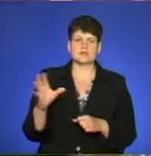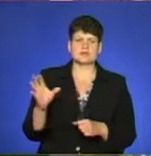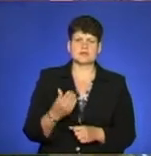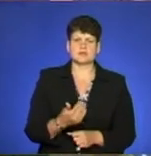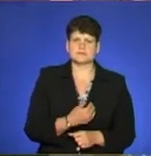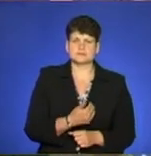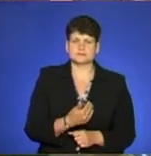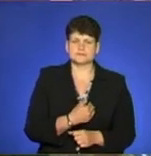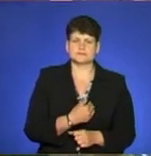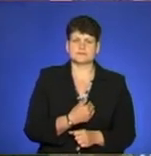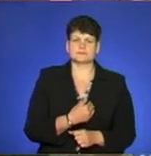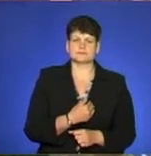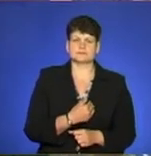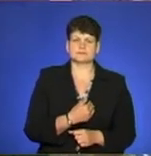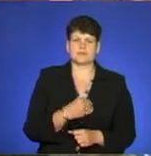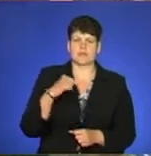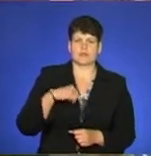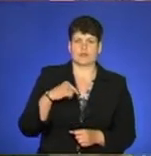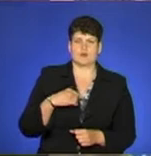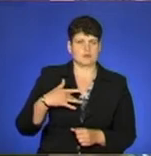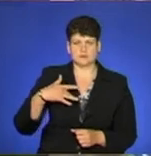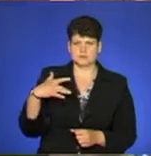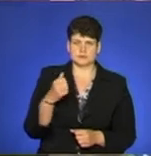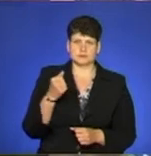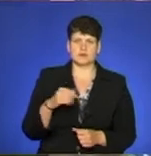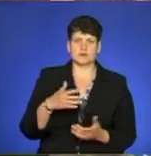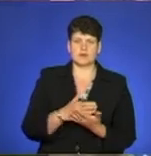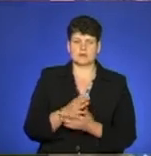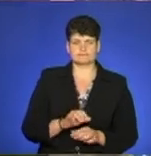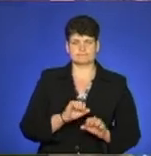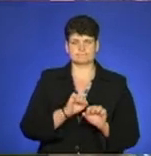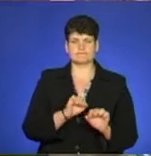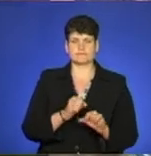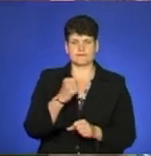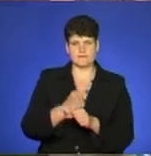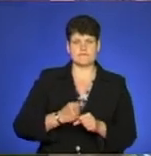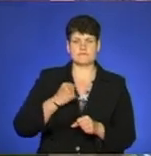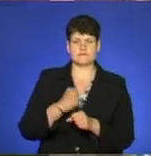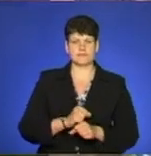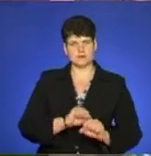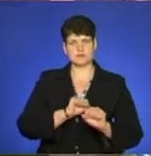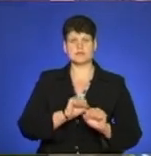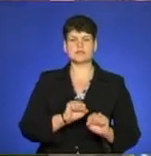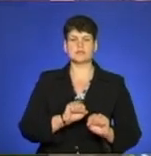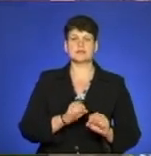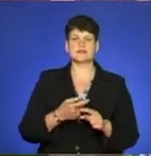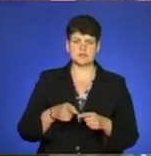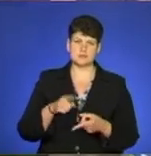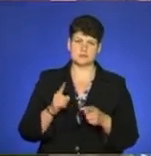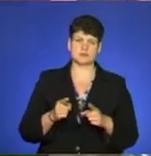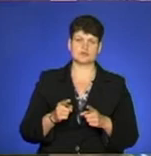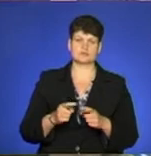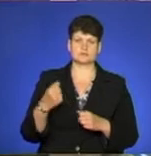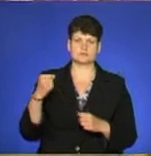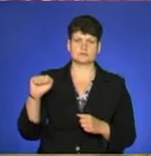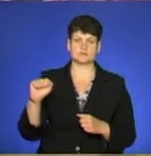ентузіазмі, на, як то кажуть, на морально-вольових якостях, вистояти, відпрацювати, захистити. Це дійсно подвиг. Саме